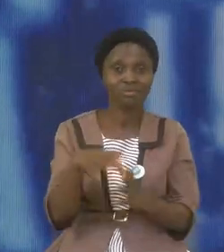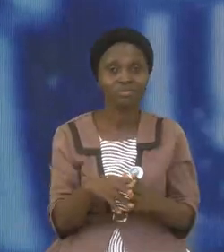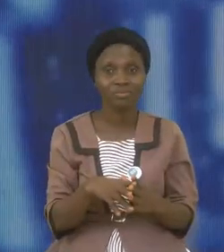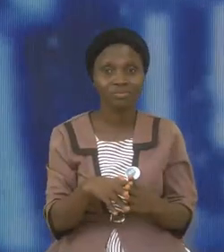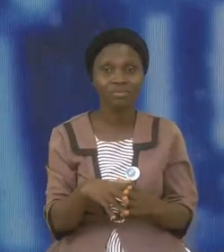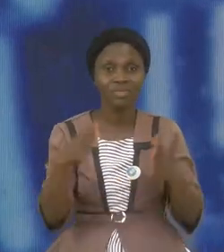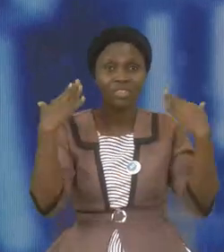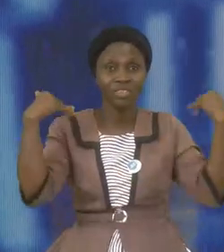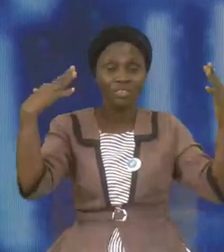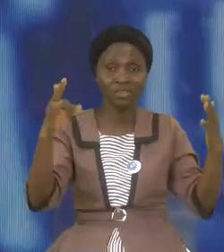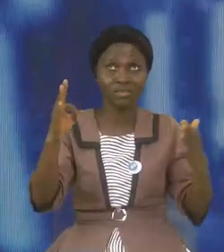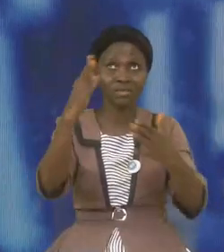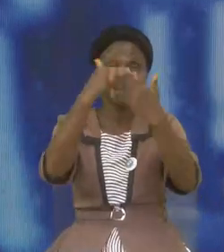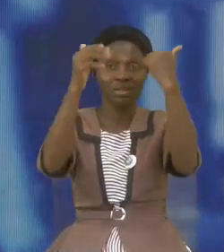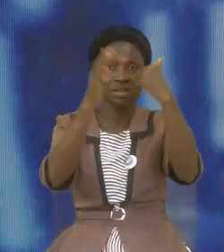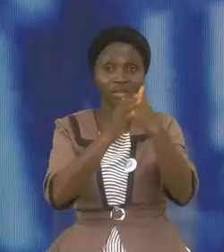Tu es l'âme.